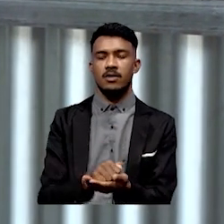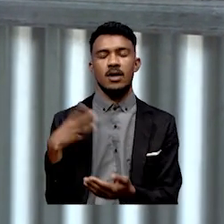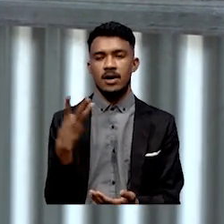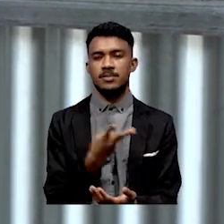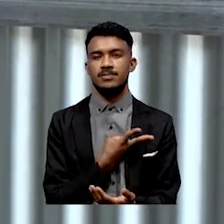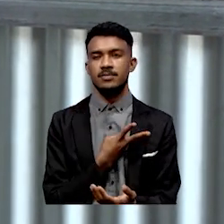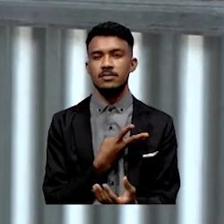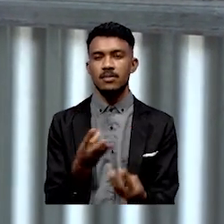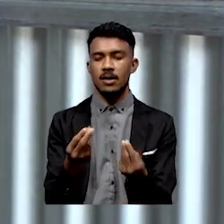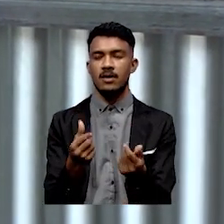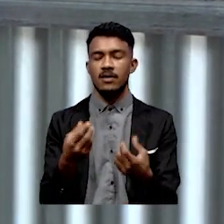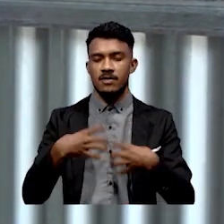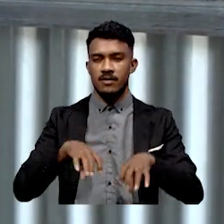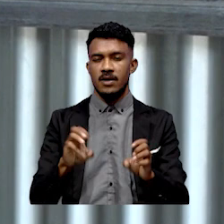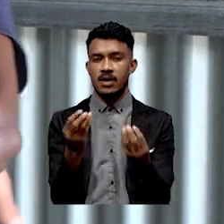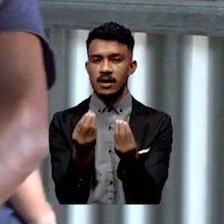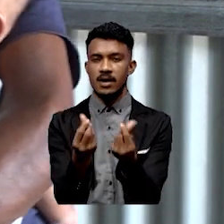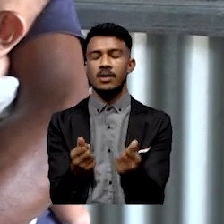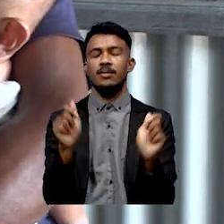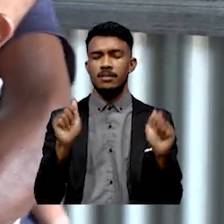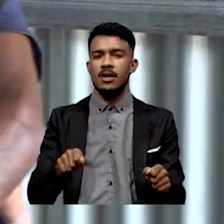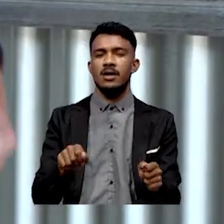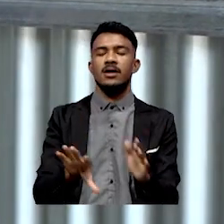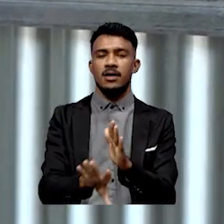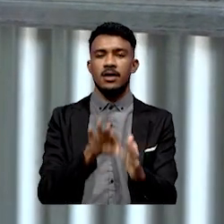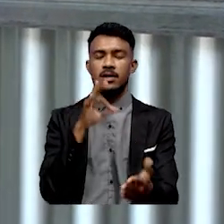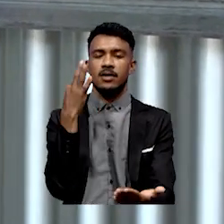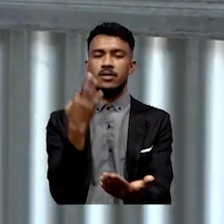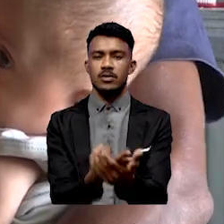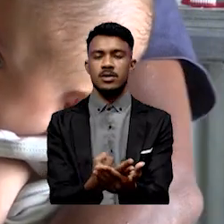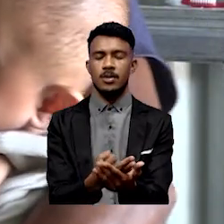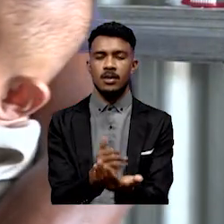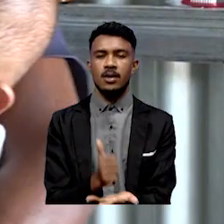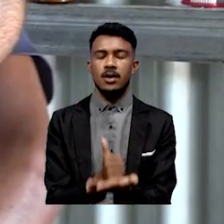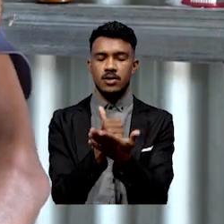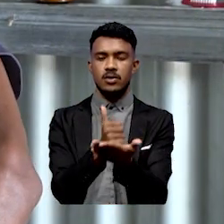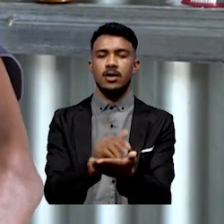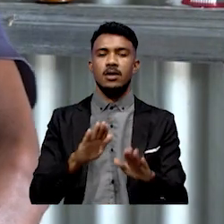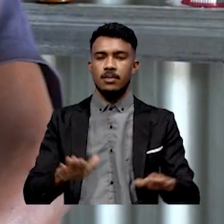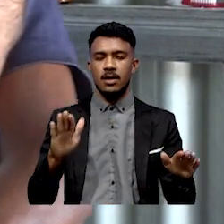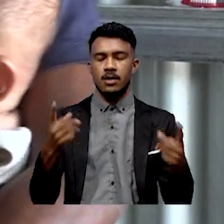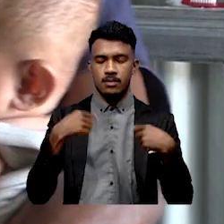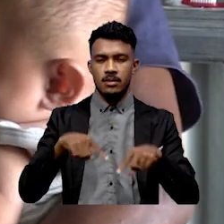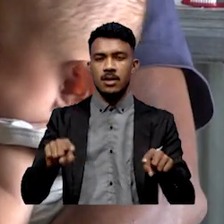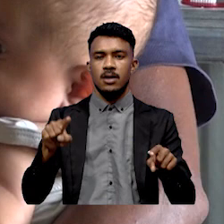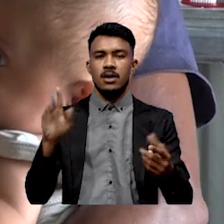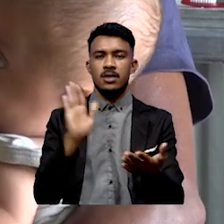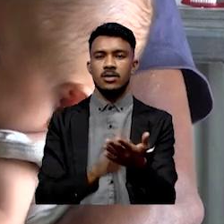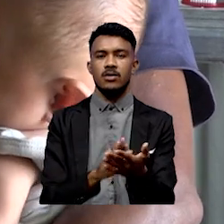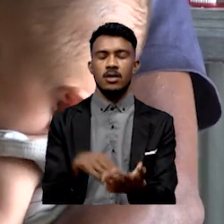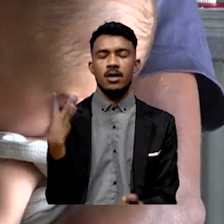ami hela hena buku osan hori sustenta ba labare ko eskola sera ana ami mai hela ne hela